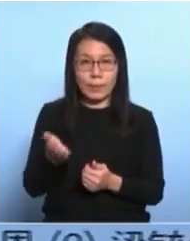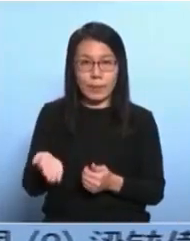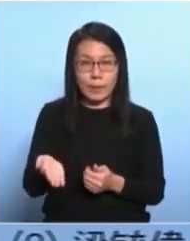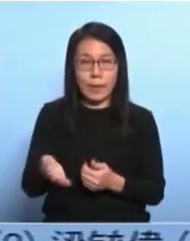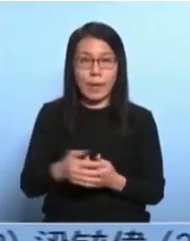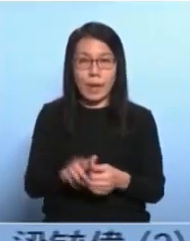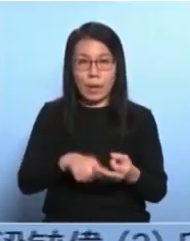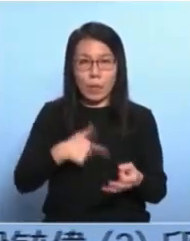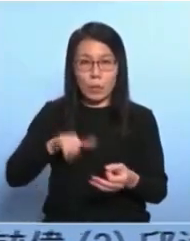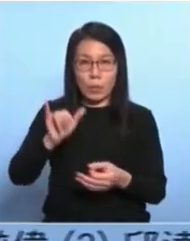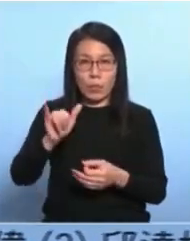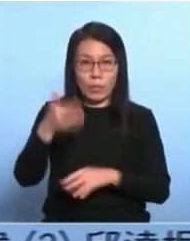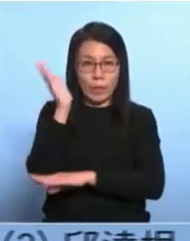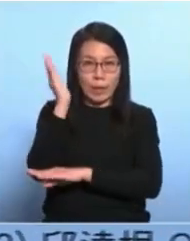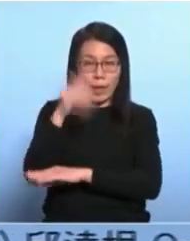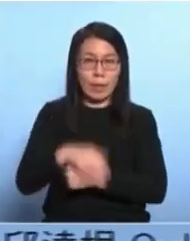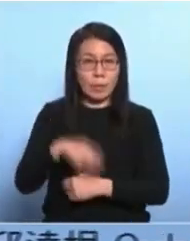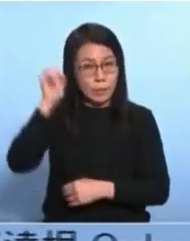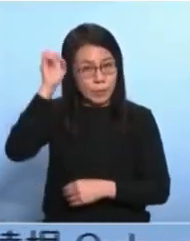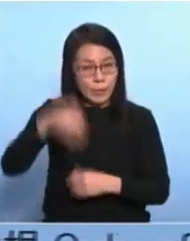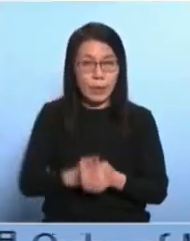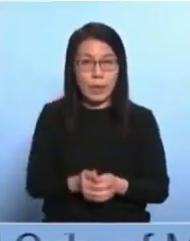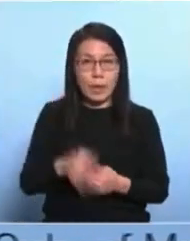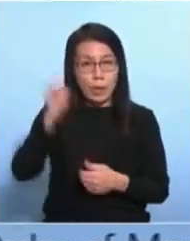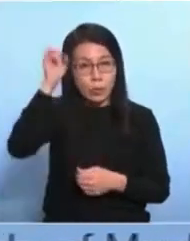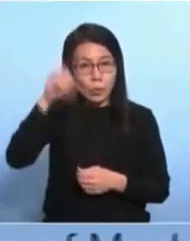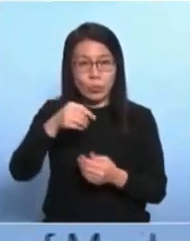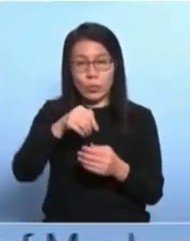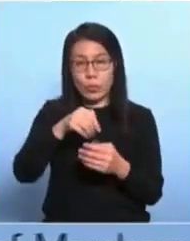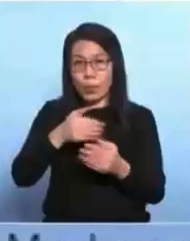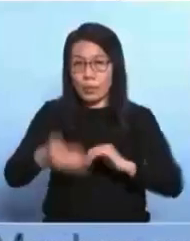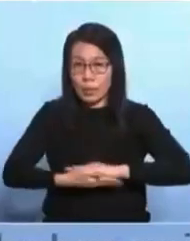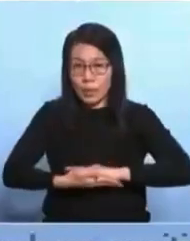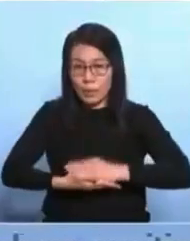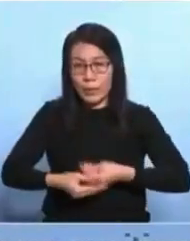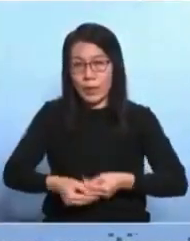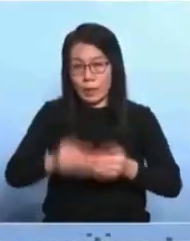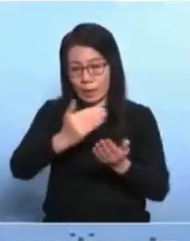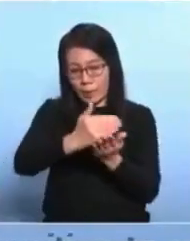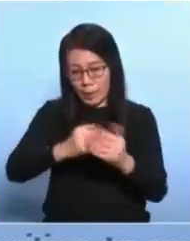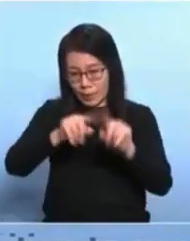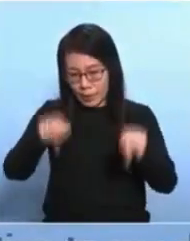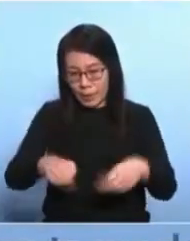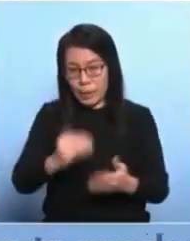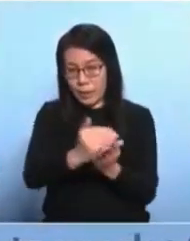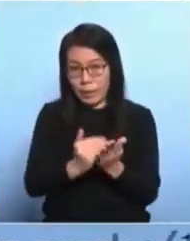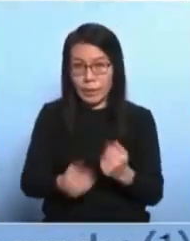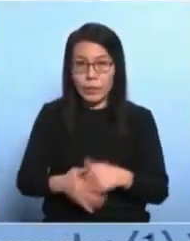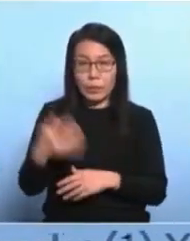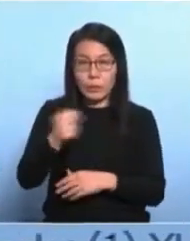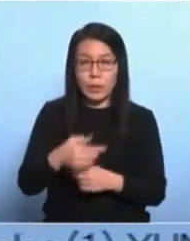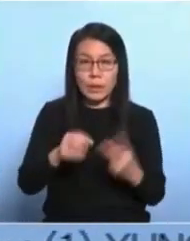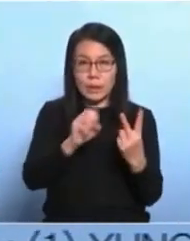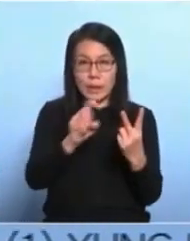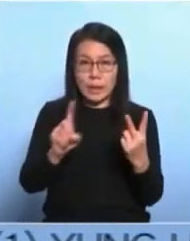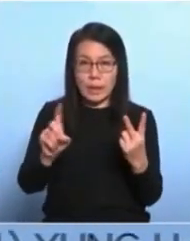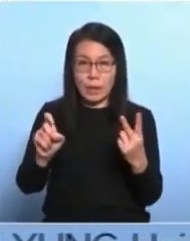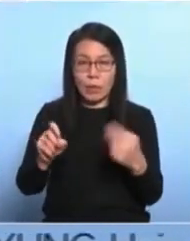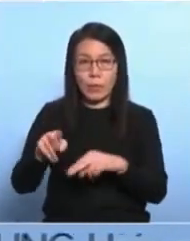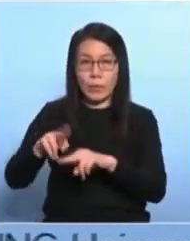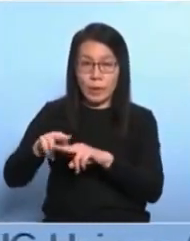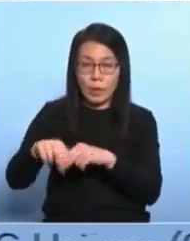我現在請容海恩議員發言及動議議案。 主席，我動議通過印載於議程上面的議案。主席，自2019年中